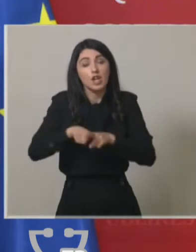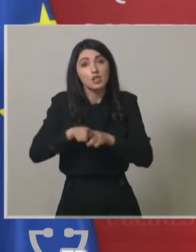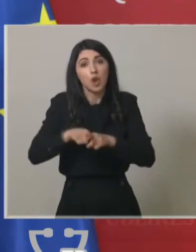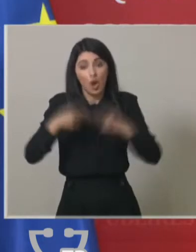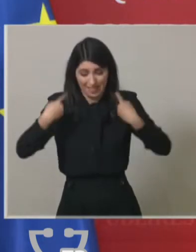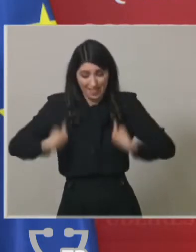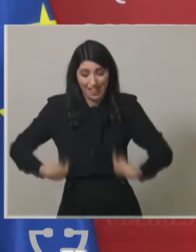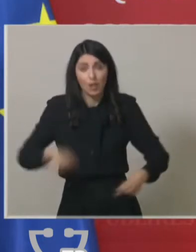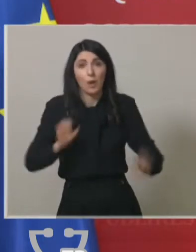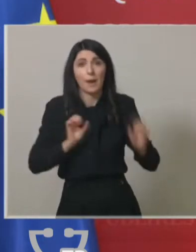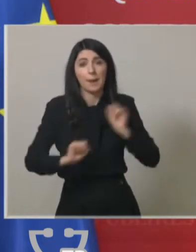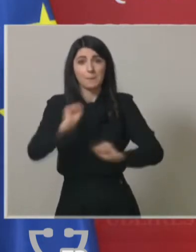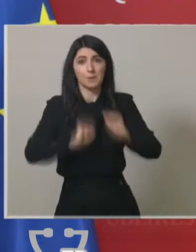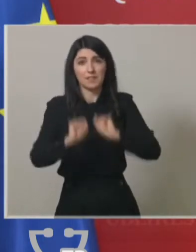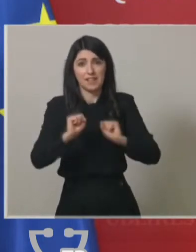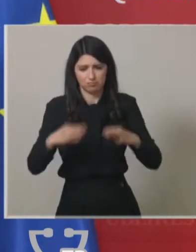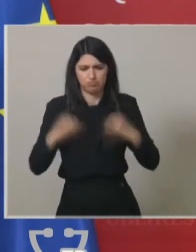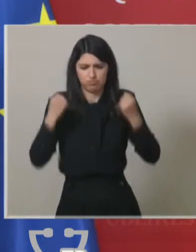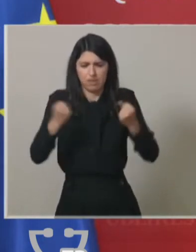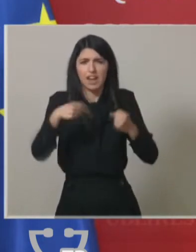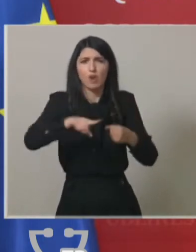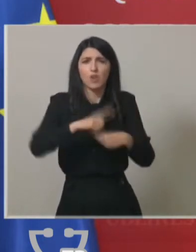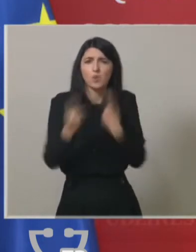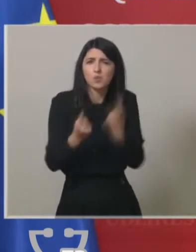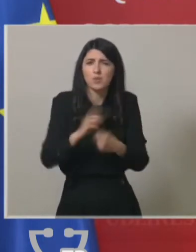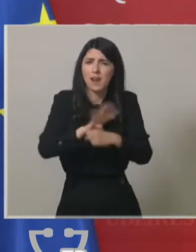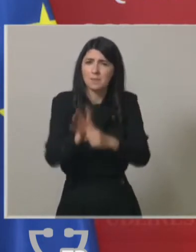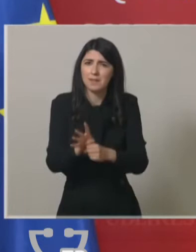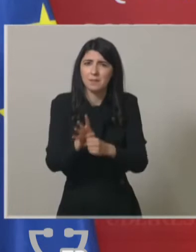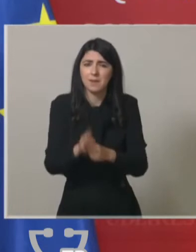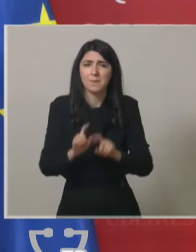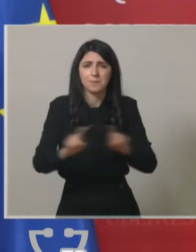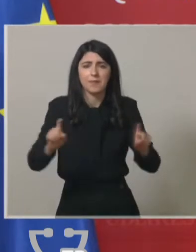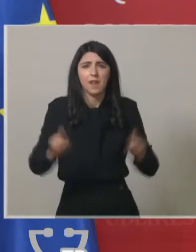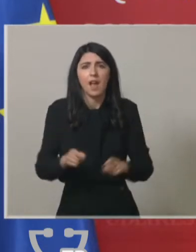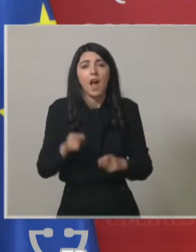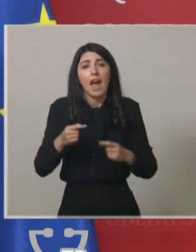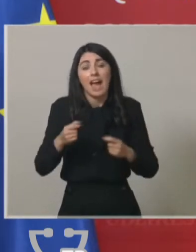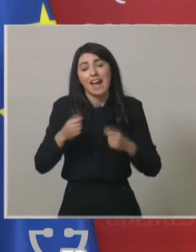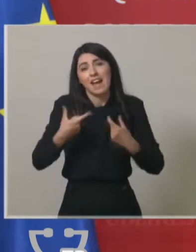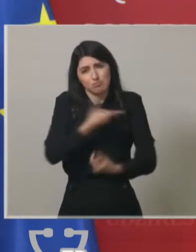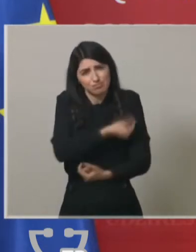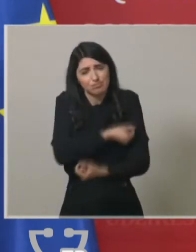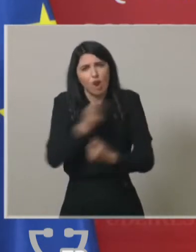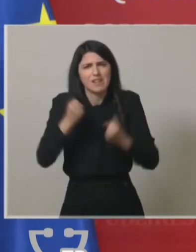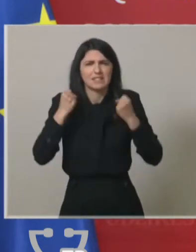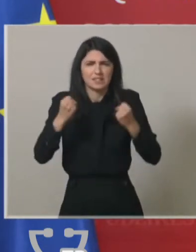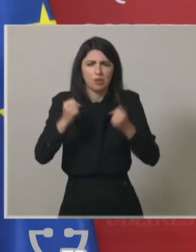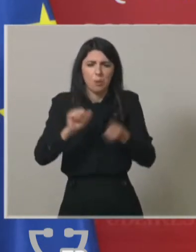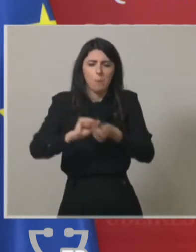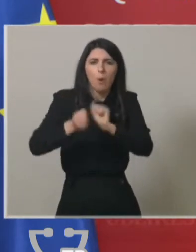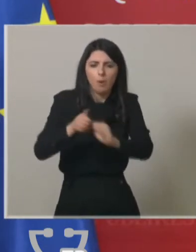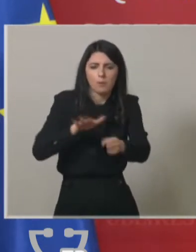на колективниот имунитет во услови на пандемија. Имунизацијата е најсилното оружје во